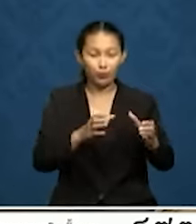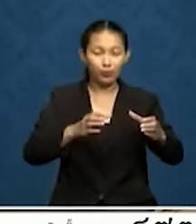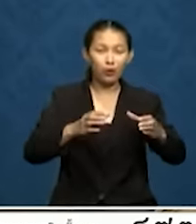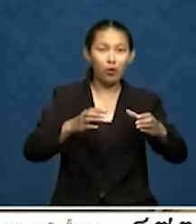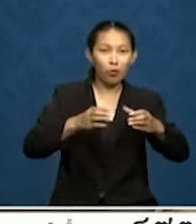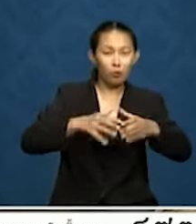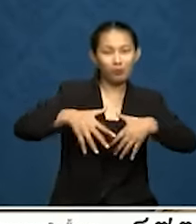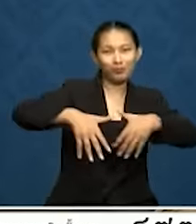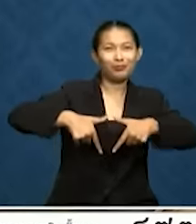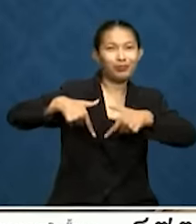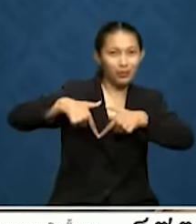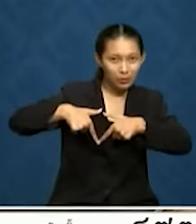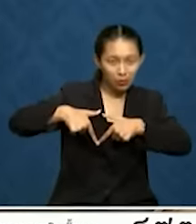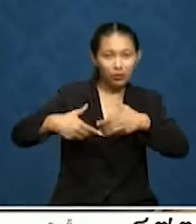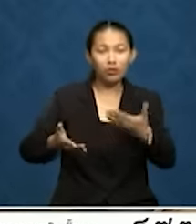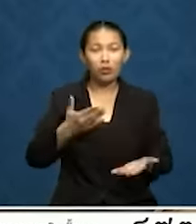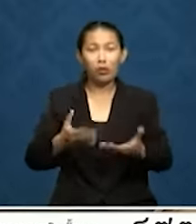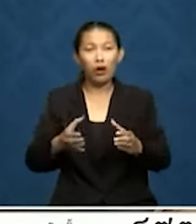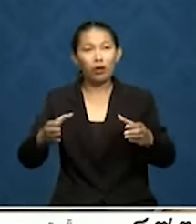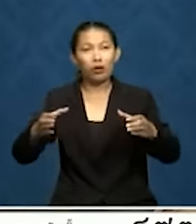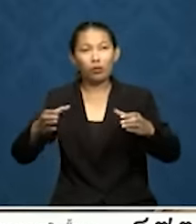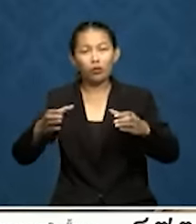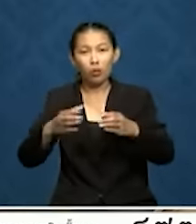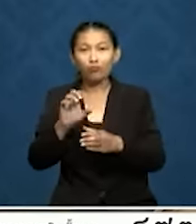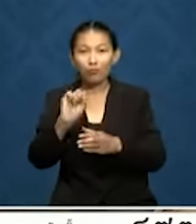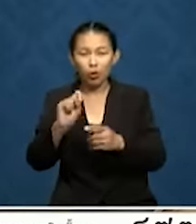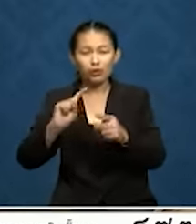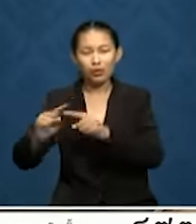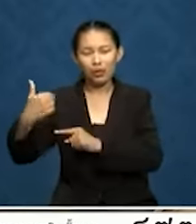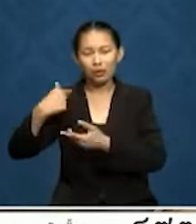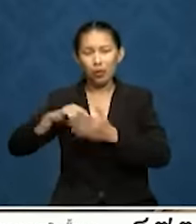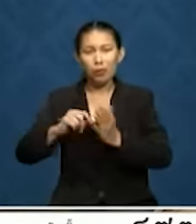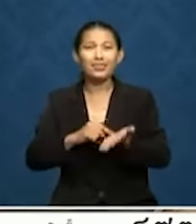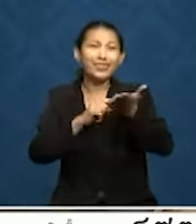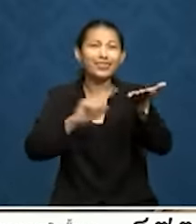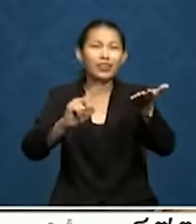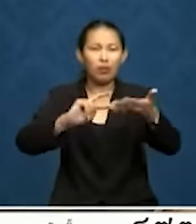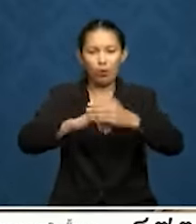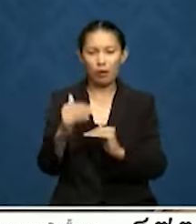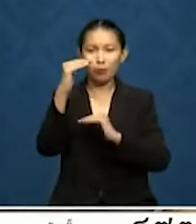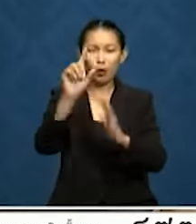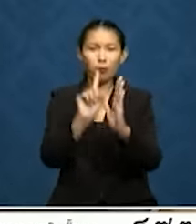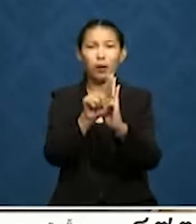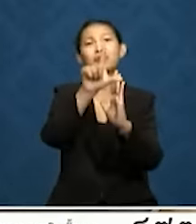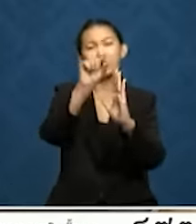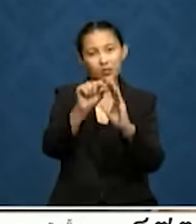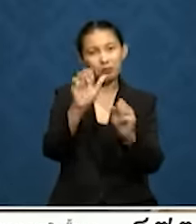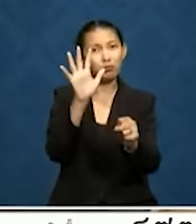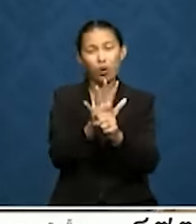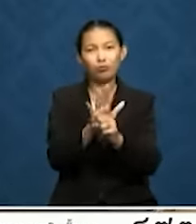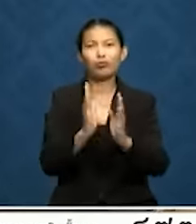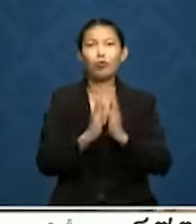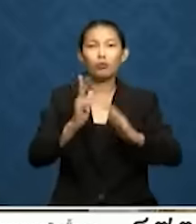อย่างพรรคประชาชนนะครับอย่างทางพรรคไทยสร้างไทยเขาต้องการนำเสนออะไรมันก็จะอยู่ในกรอบ20นาทีเท่านั้นขอบคุณครับท่านประธ